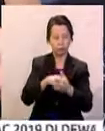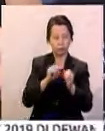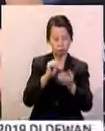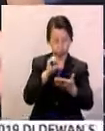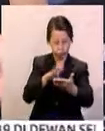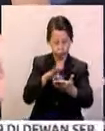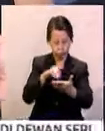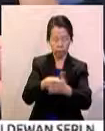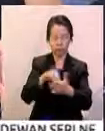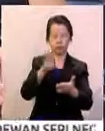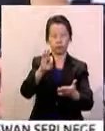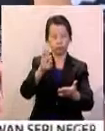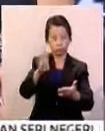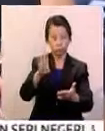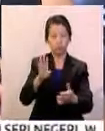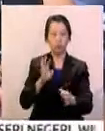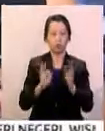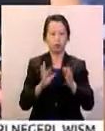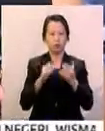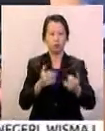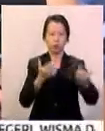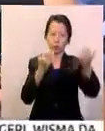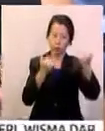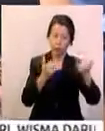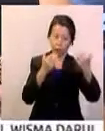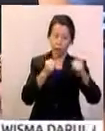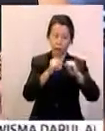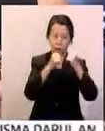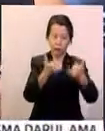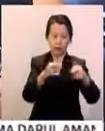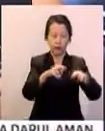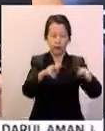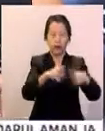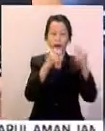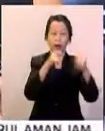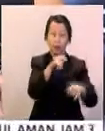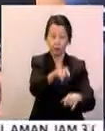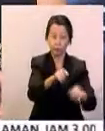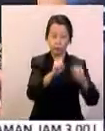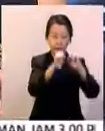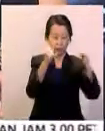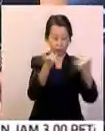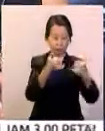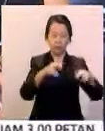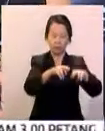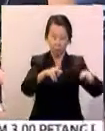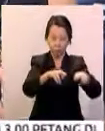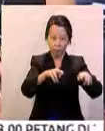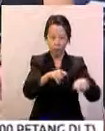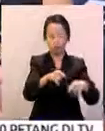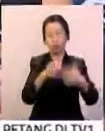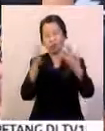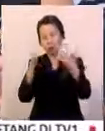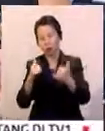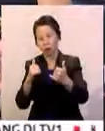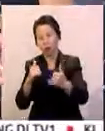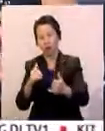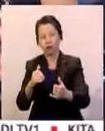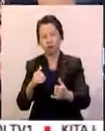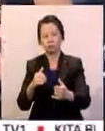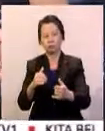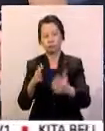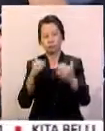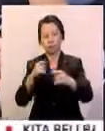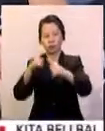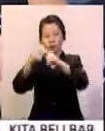dan sebagainya. Kalau kita nak harapkan syarikat rakaman saja, kalau kita nak harapkan apa event